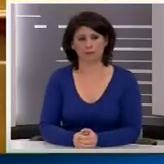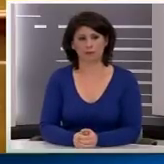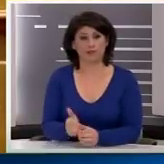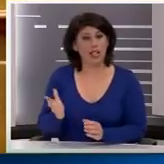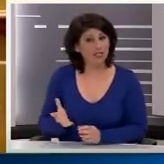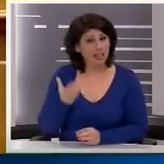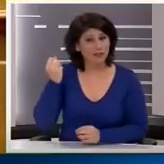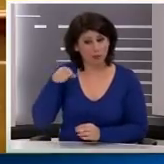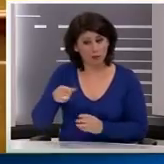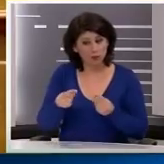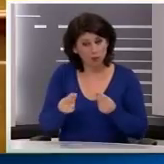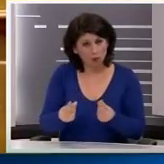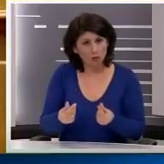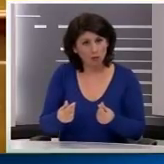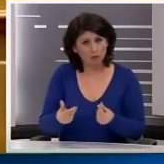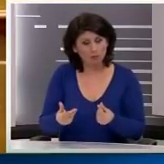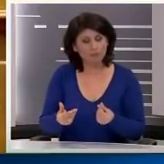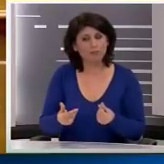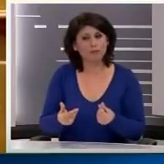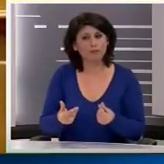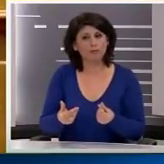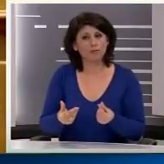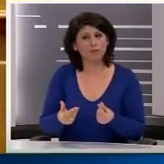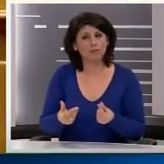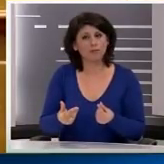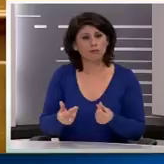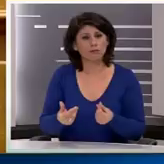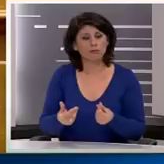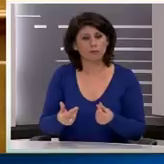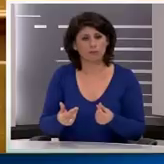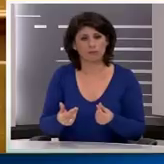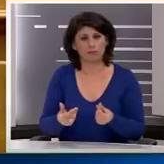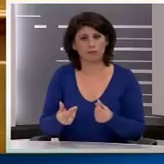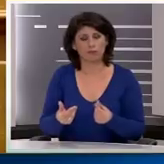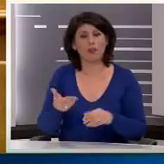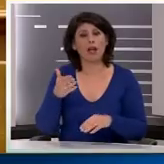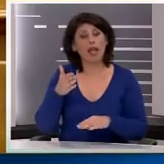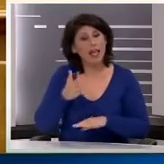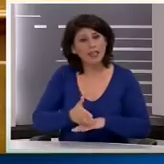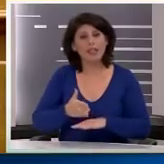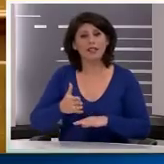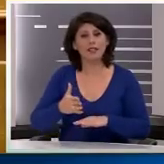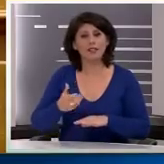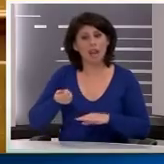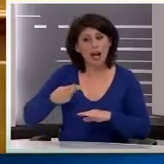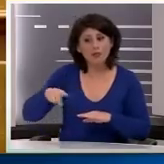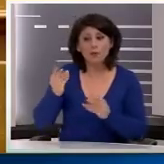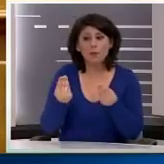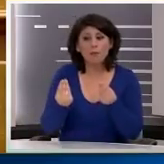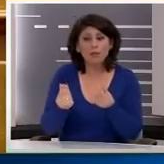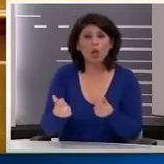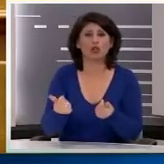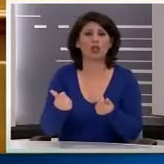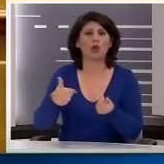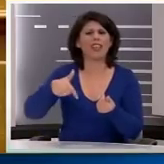Διασφαλίζοντας με αυτόν τον τρόπο και την αυξημένη διείσδυση γενοσίμων, ποιοτικό γενοσίμων στην